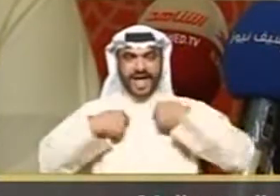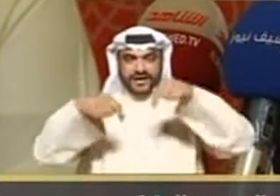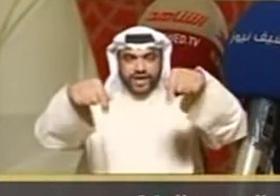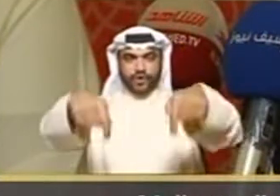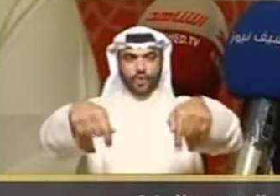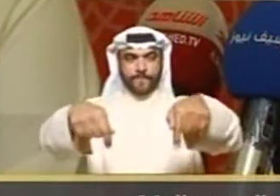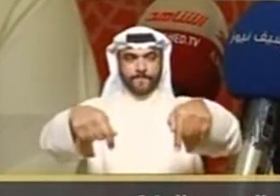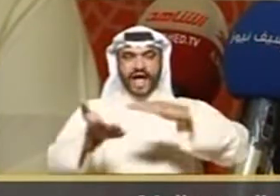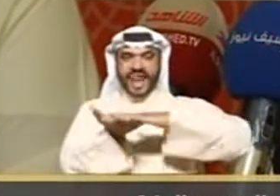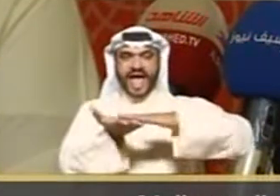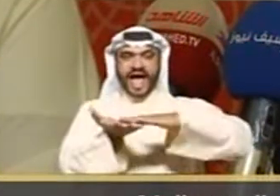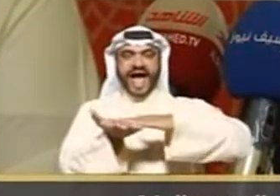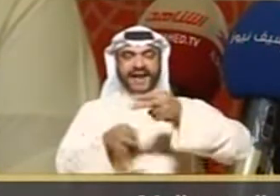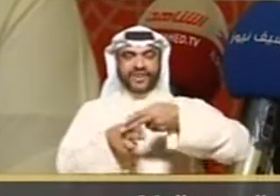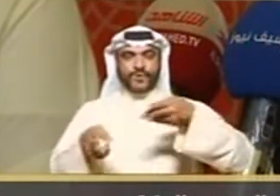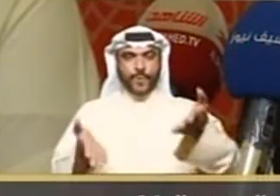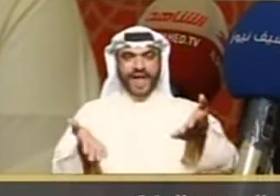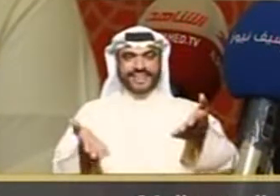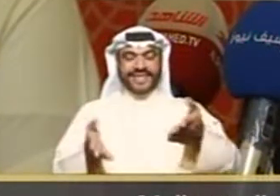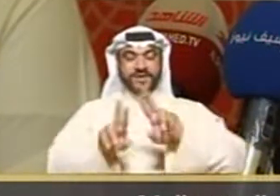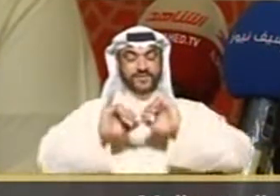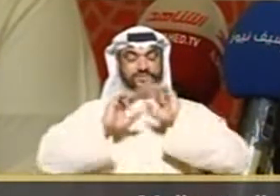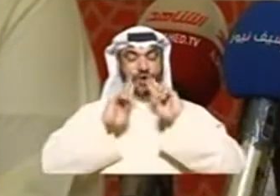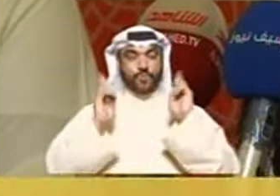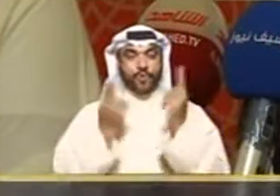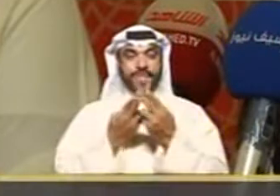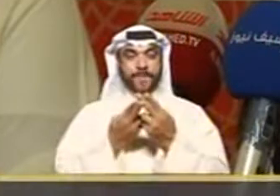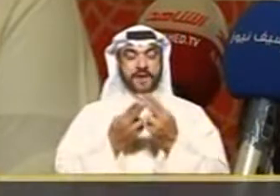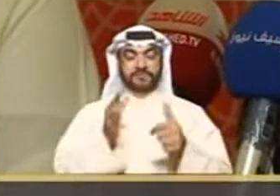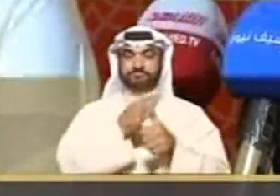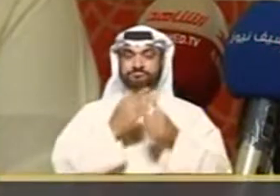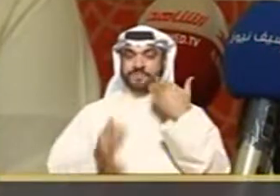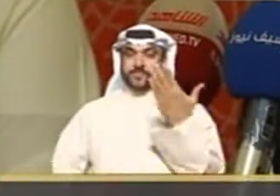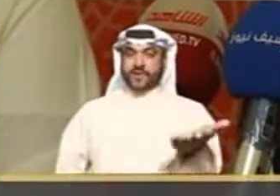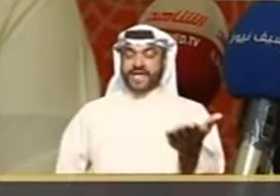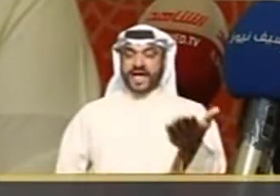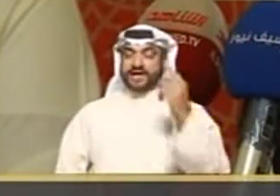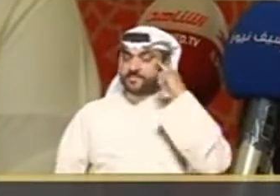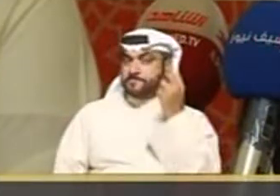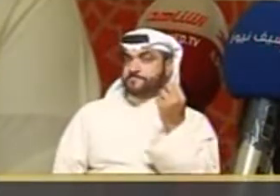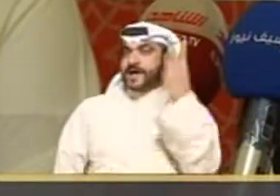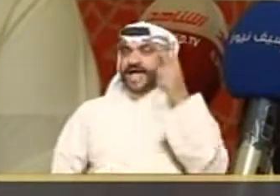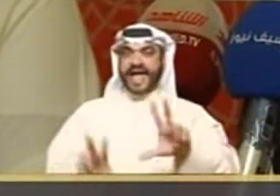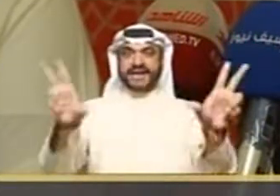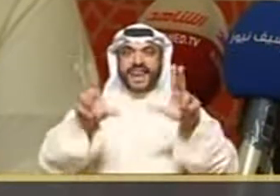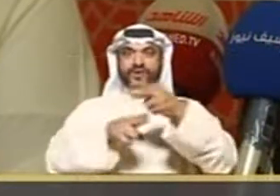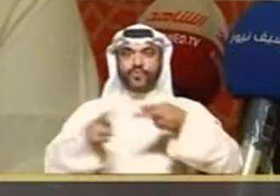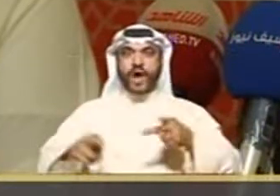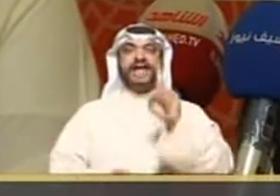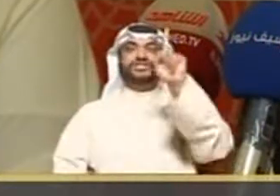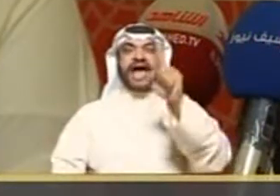اليوم وعلى أرض الكويت نعيش لحظة من لحظات المبادرة والإبداع الإعلامي الكويتي بالإعلان عن عقد